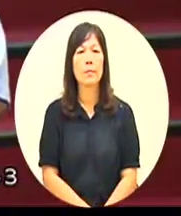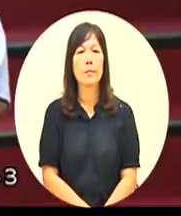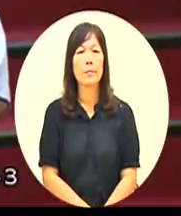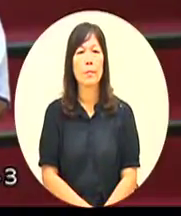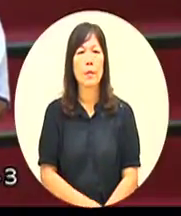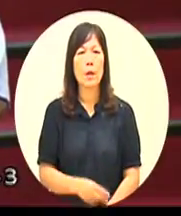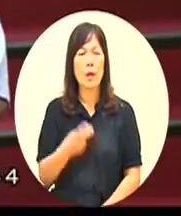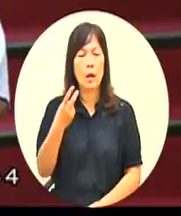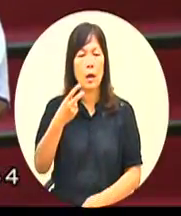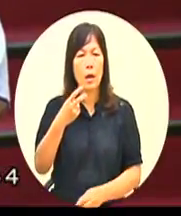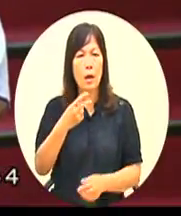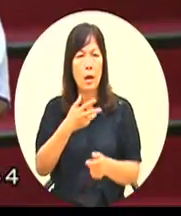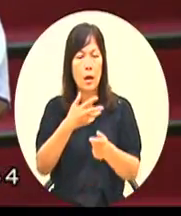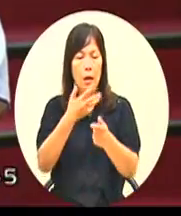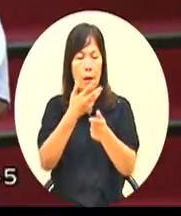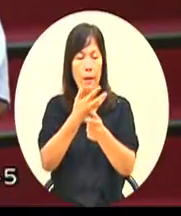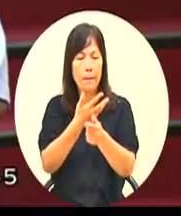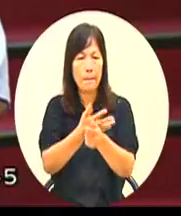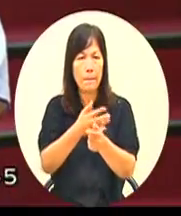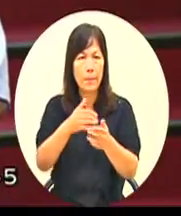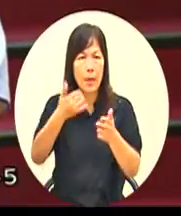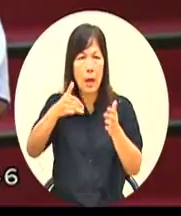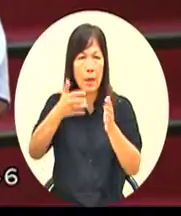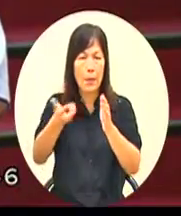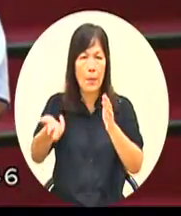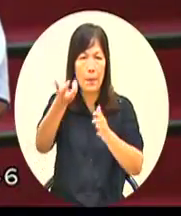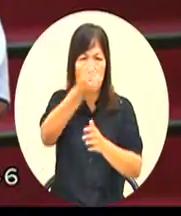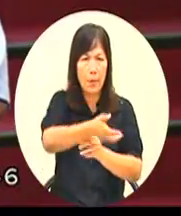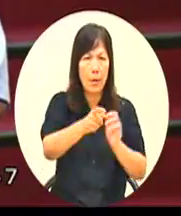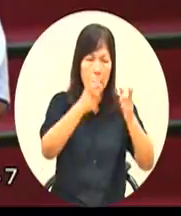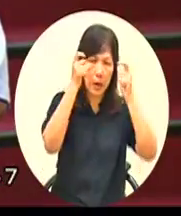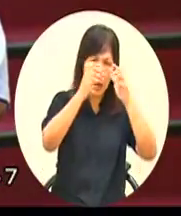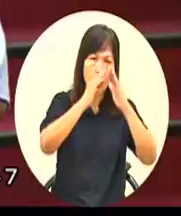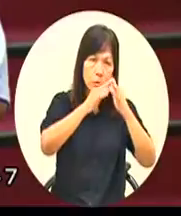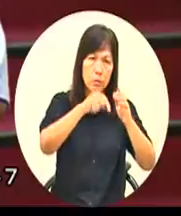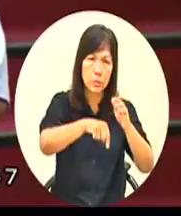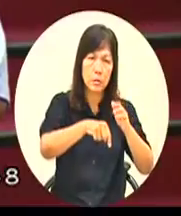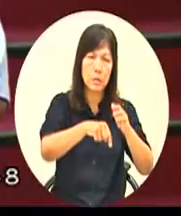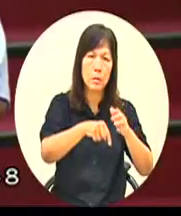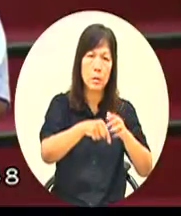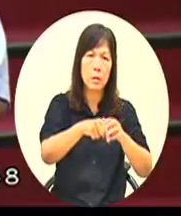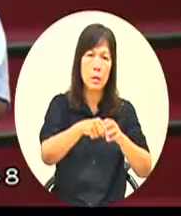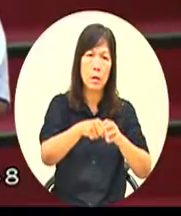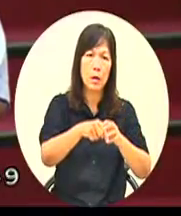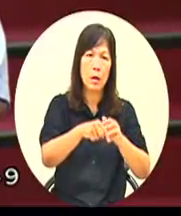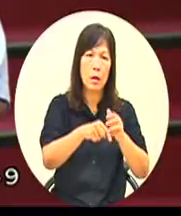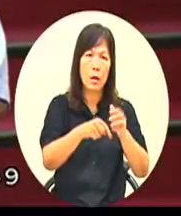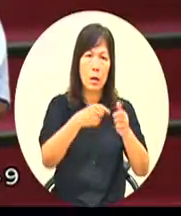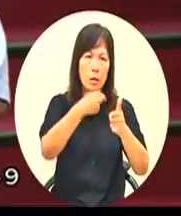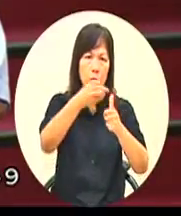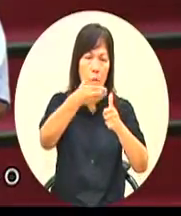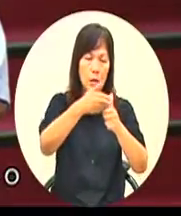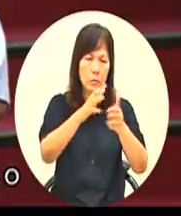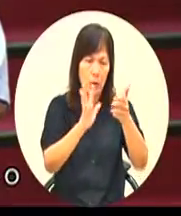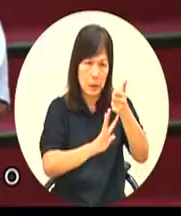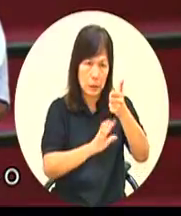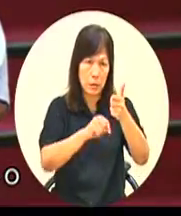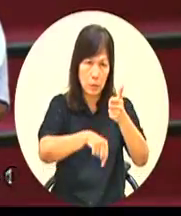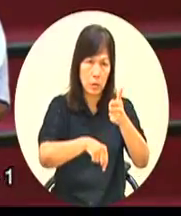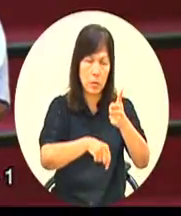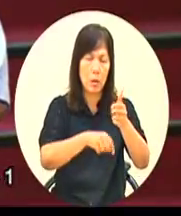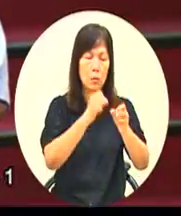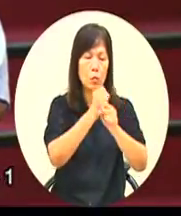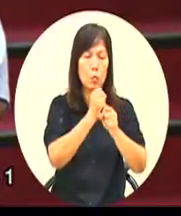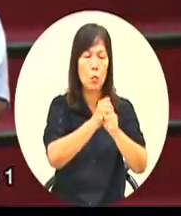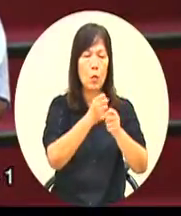还没有移拨到我们高雄市政府教育体制的运作之